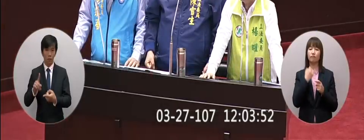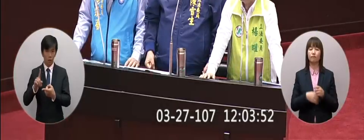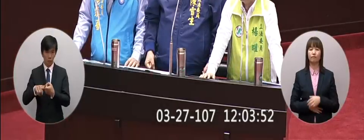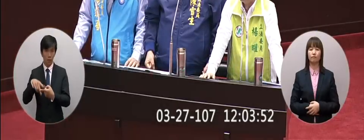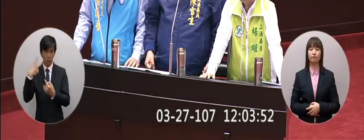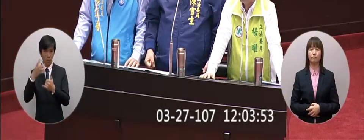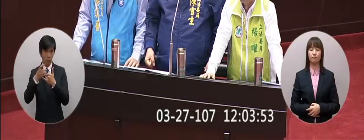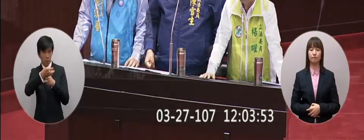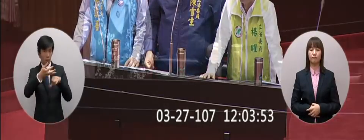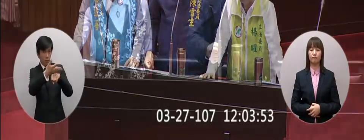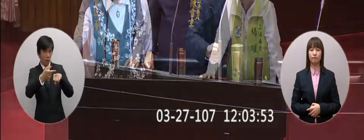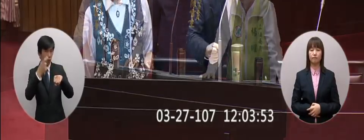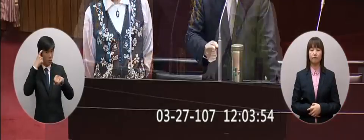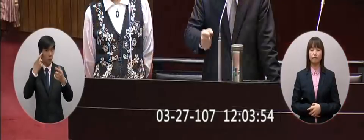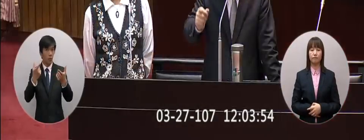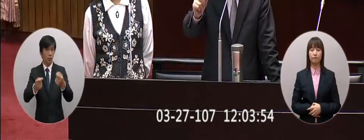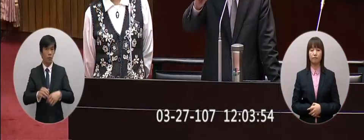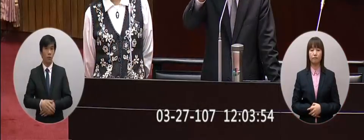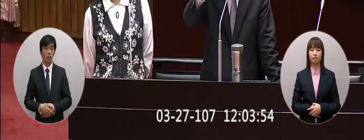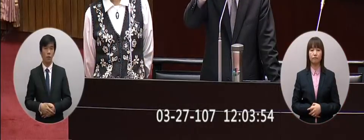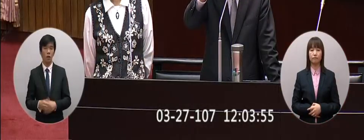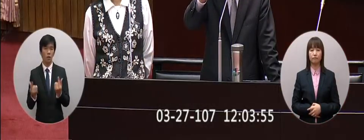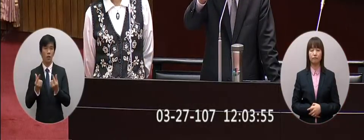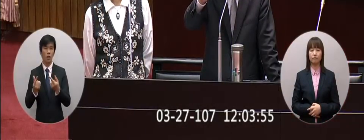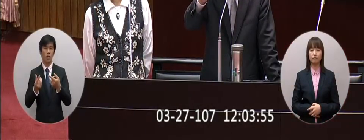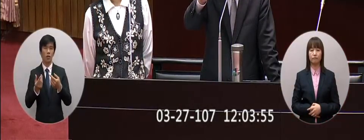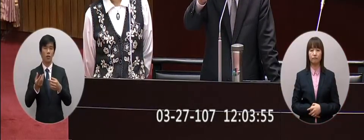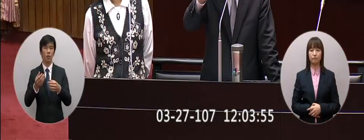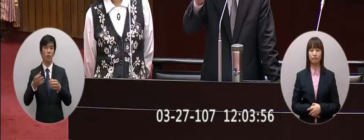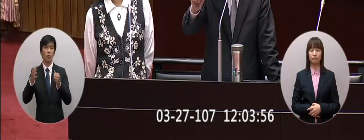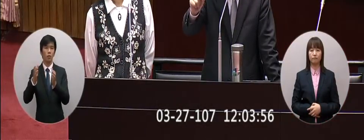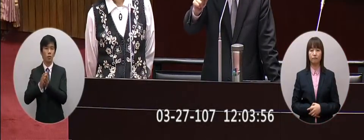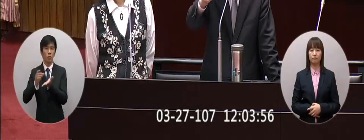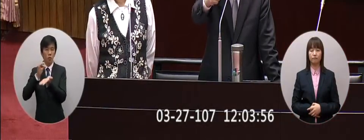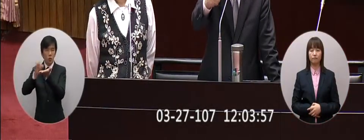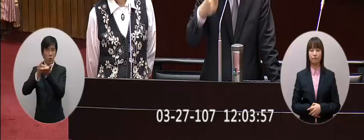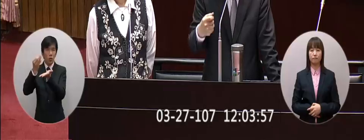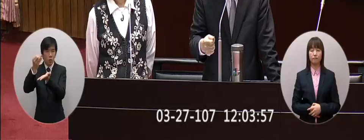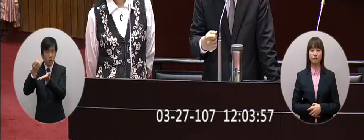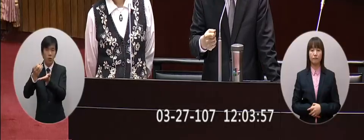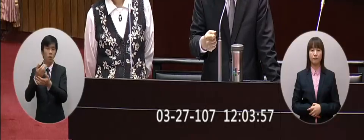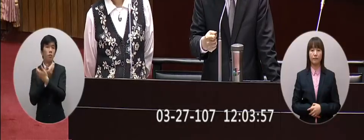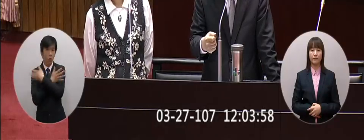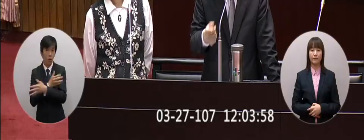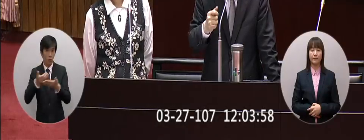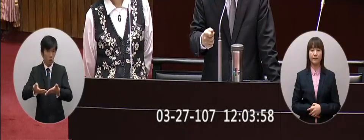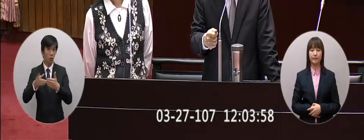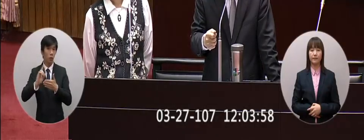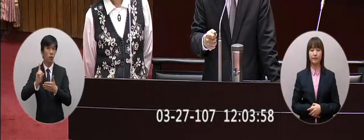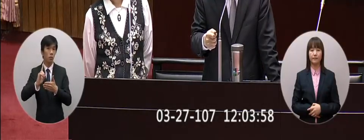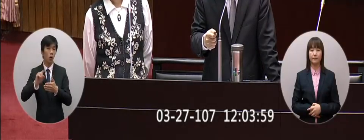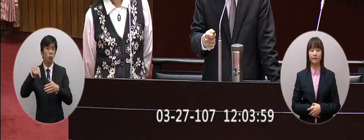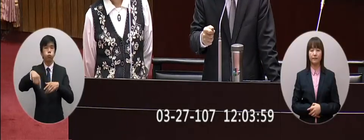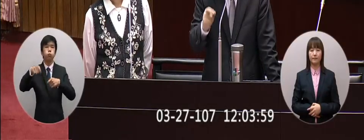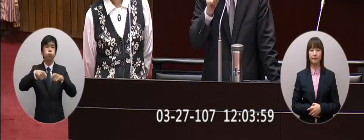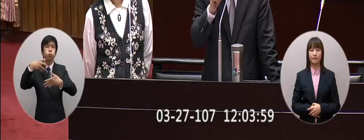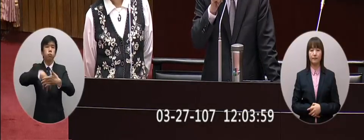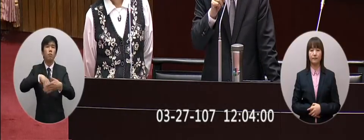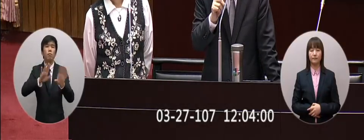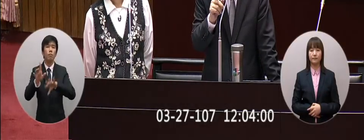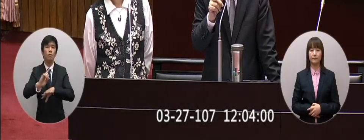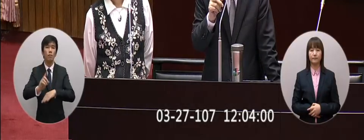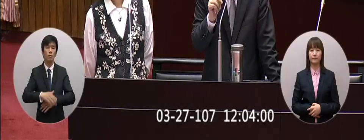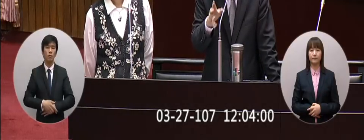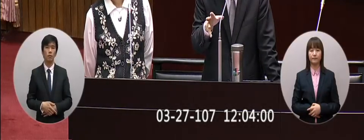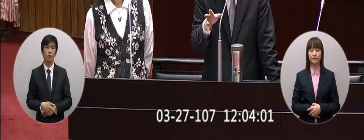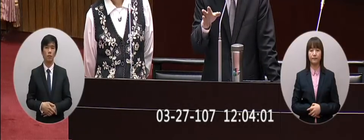离岛建设基金也是一样，你不要去管它水位多少，重要的是你的计划到底是什么。甚